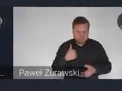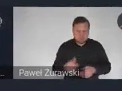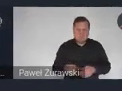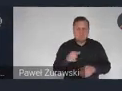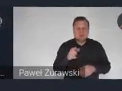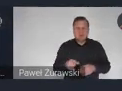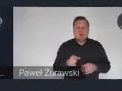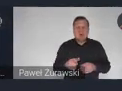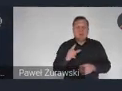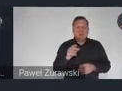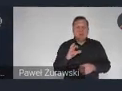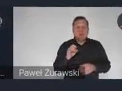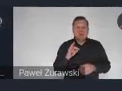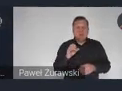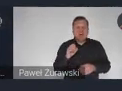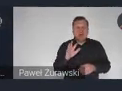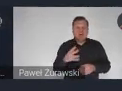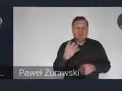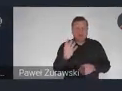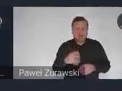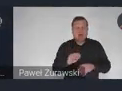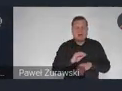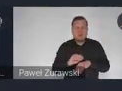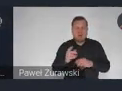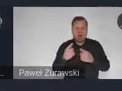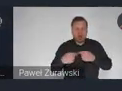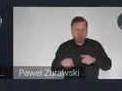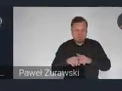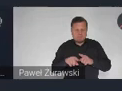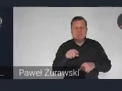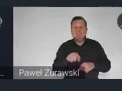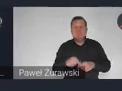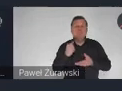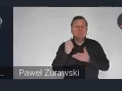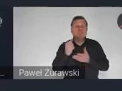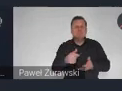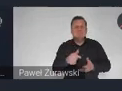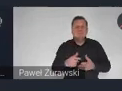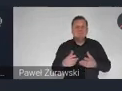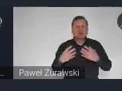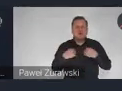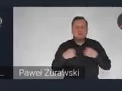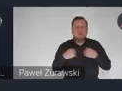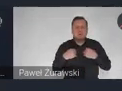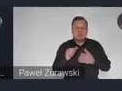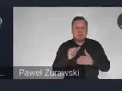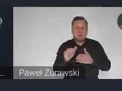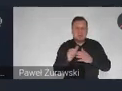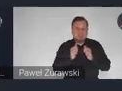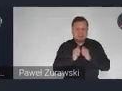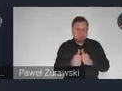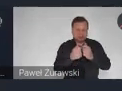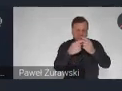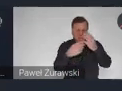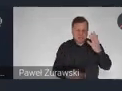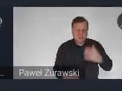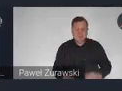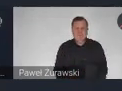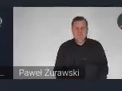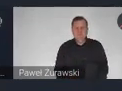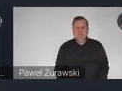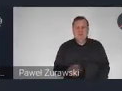4 który dotyczy edukacji Obywatelskiej dofinansowanie otrzymało 11 zadań w tej edycji